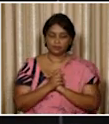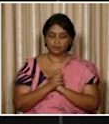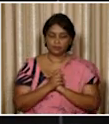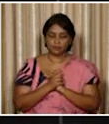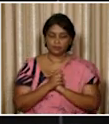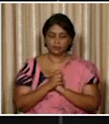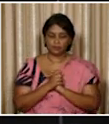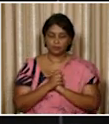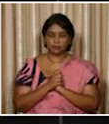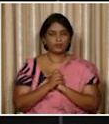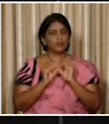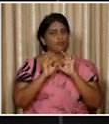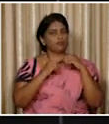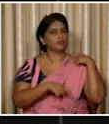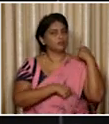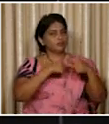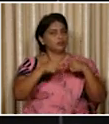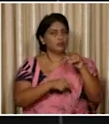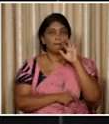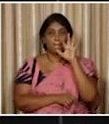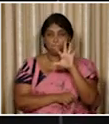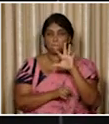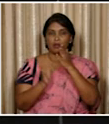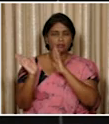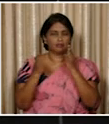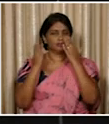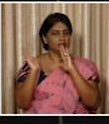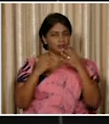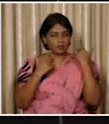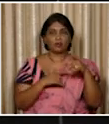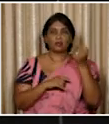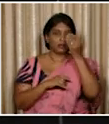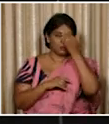தலைமுறைகளை கடந்தும் அப்பிரதேச மக்கள் இந்த ஆலயத்தை வழிபட்டு வருகிறார்கள்.